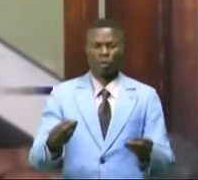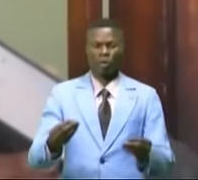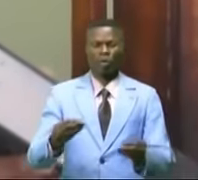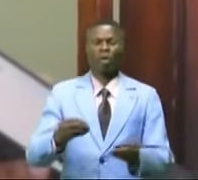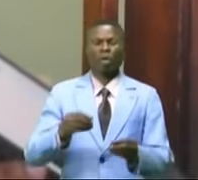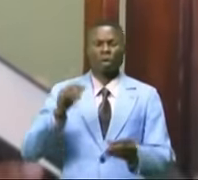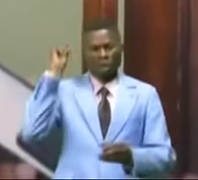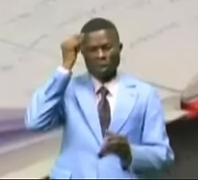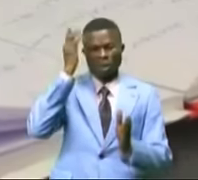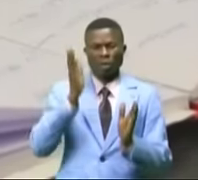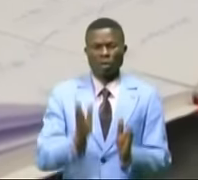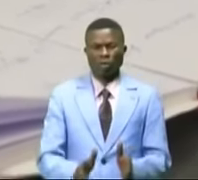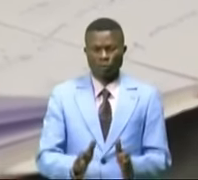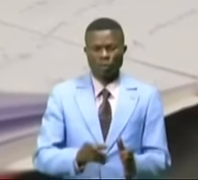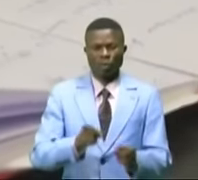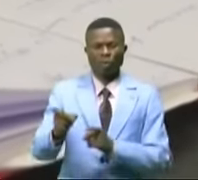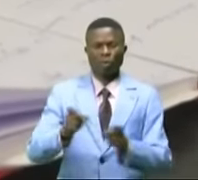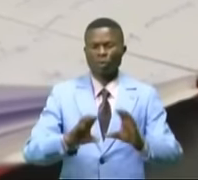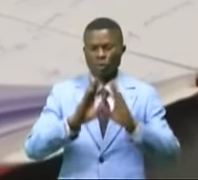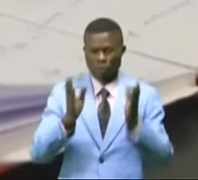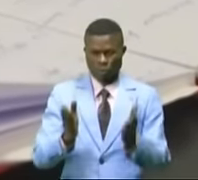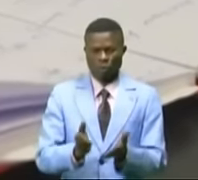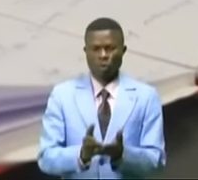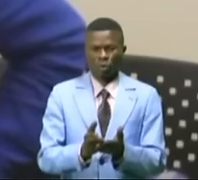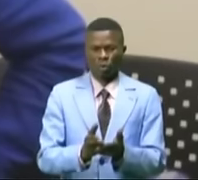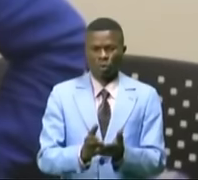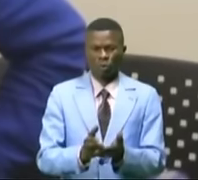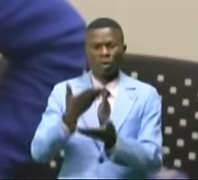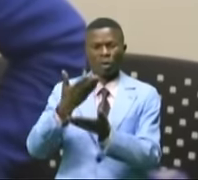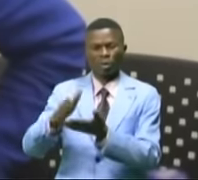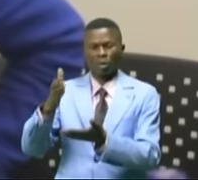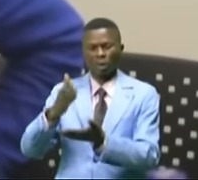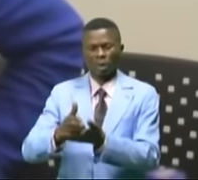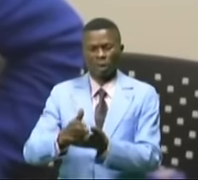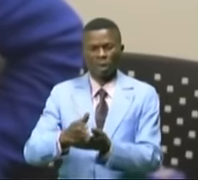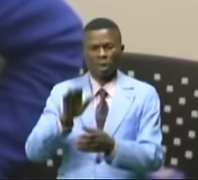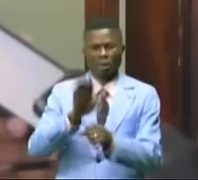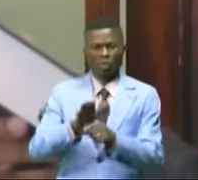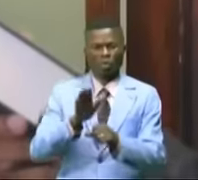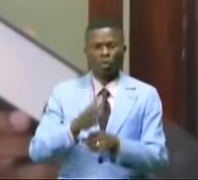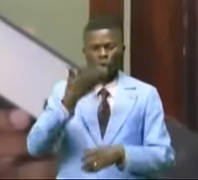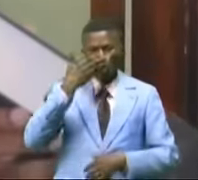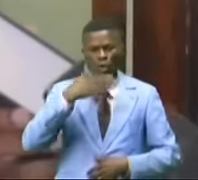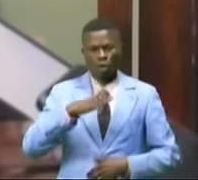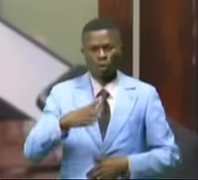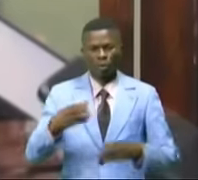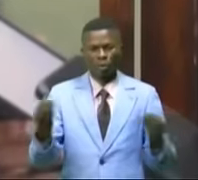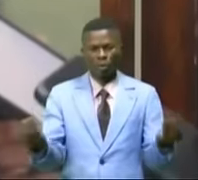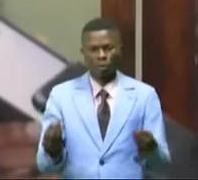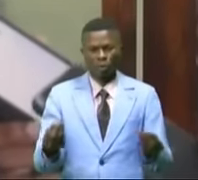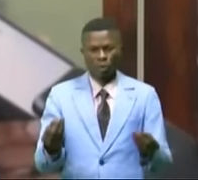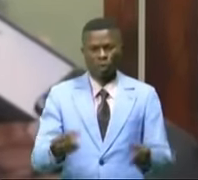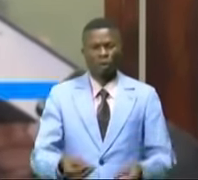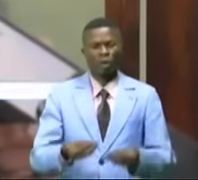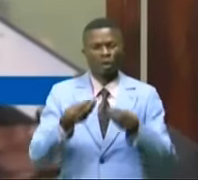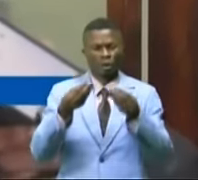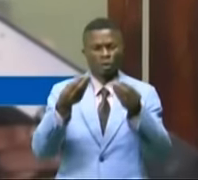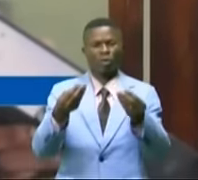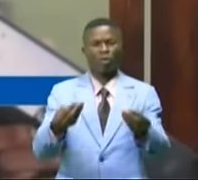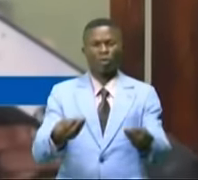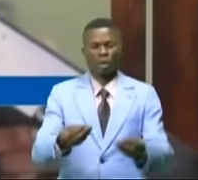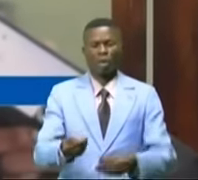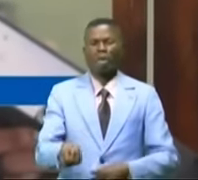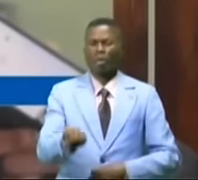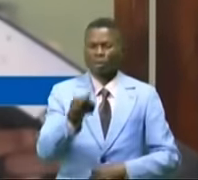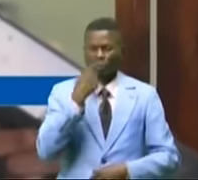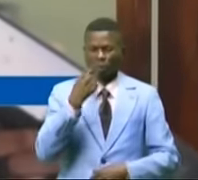gouvernance soit démise dans les différents établissements des soins afin d'offrir des